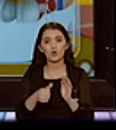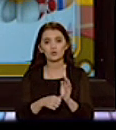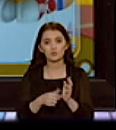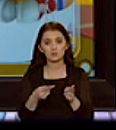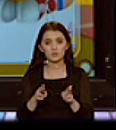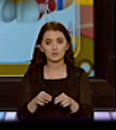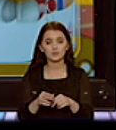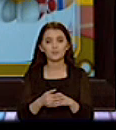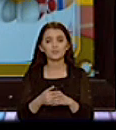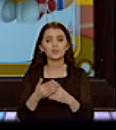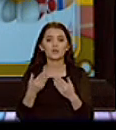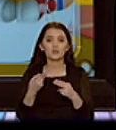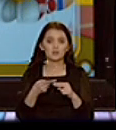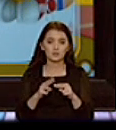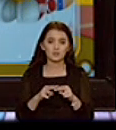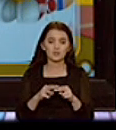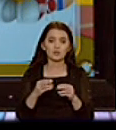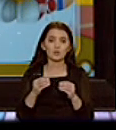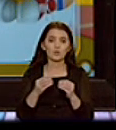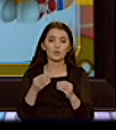14946. Demak,